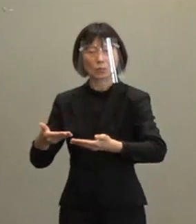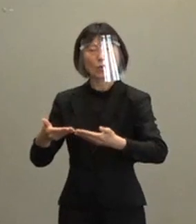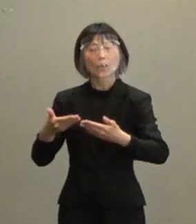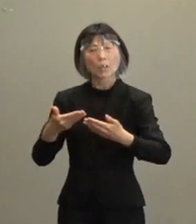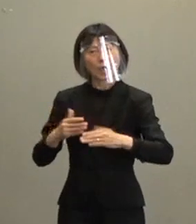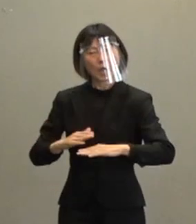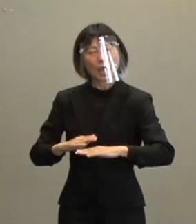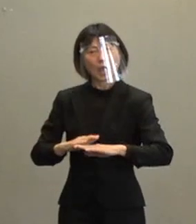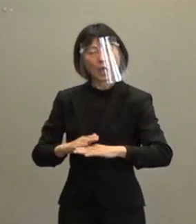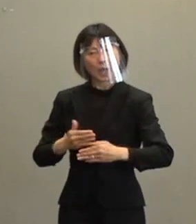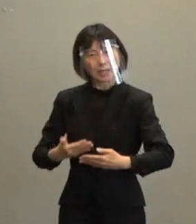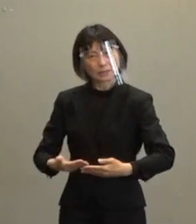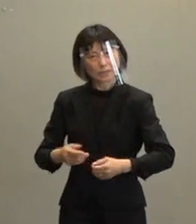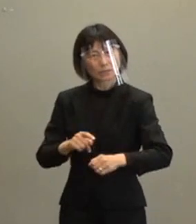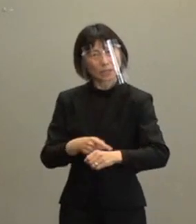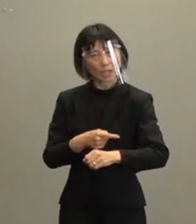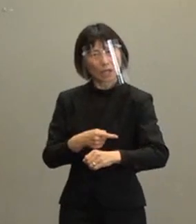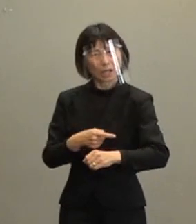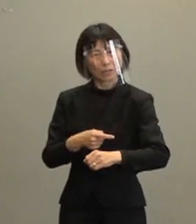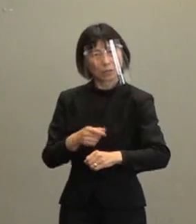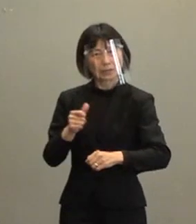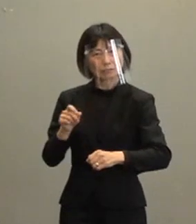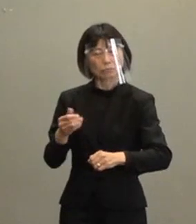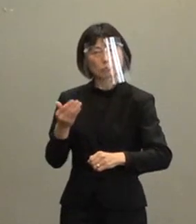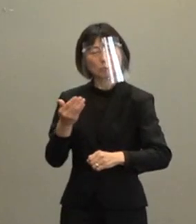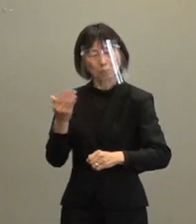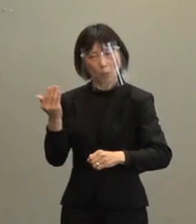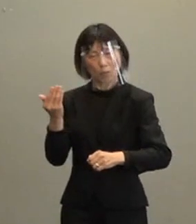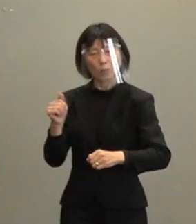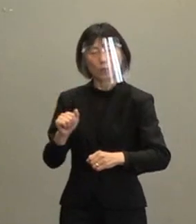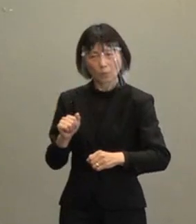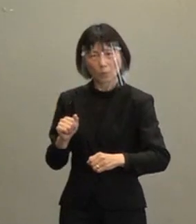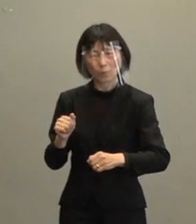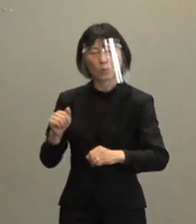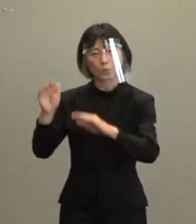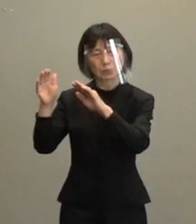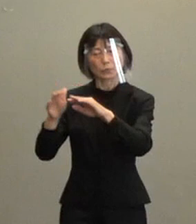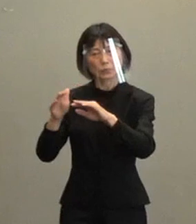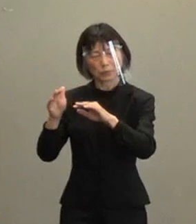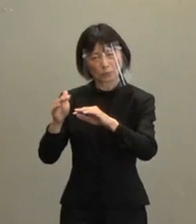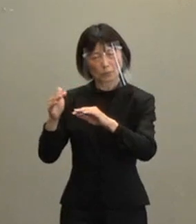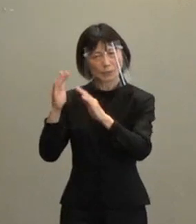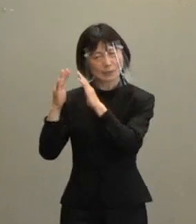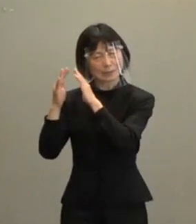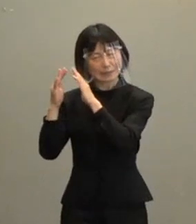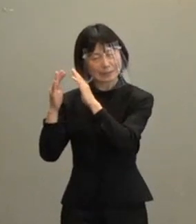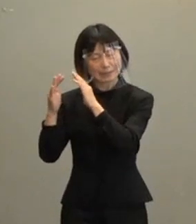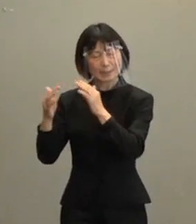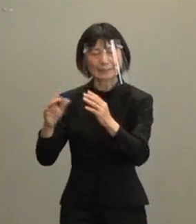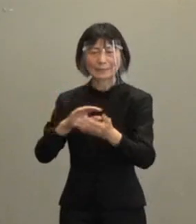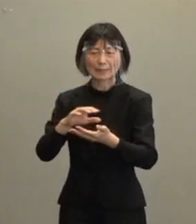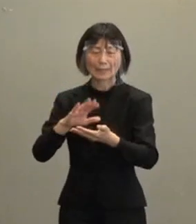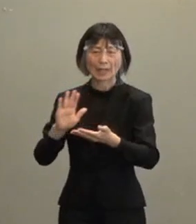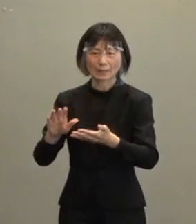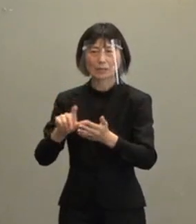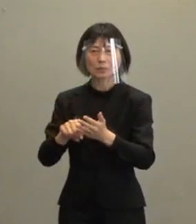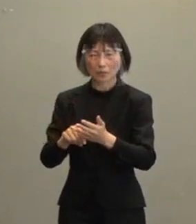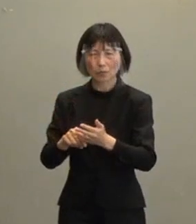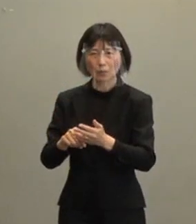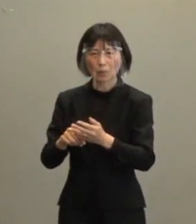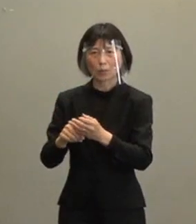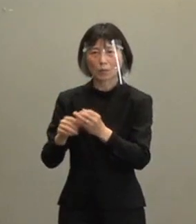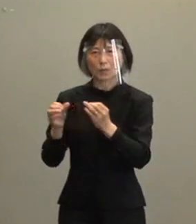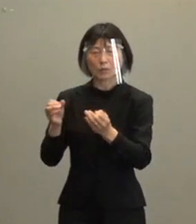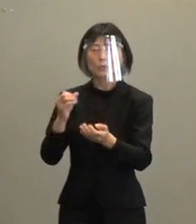保、さらには風評被害が発生した場合のですね、対応であったり、損害賠償などについ